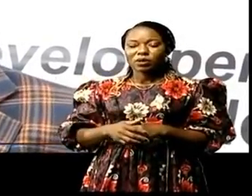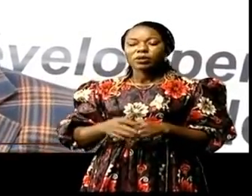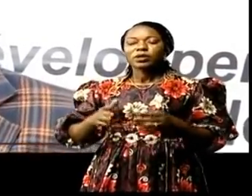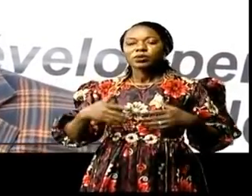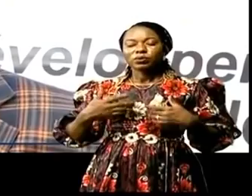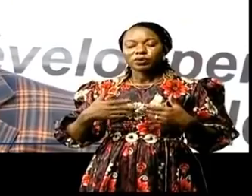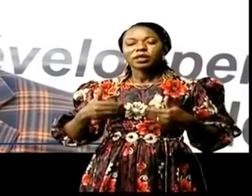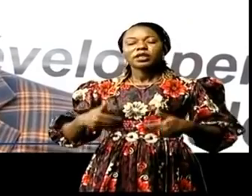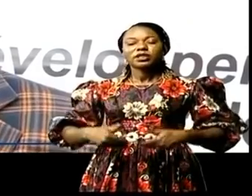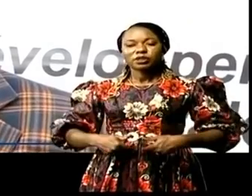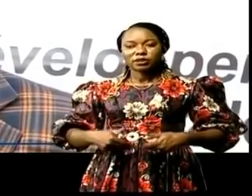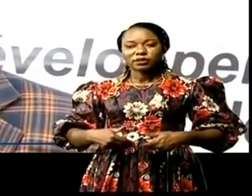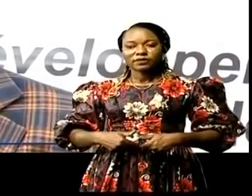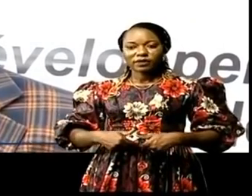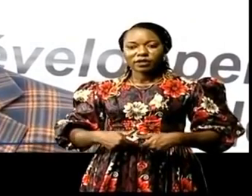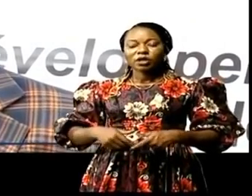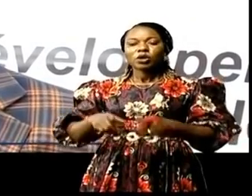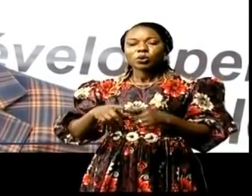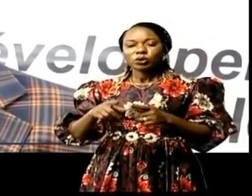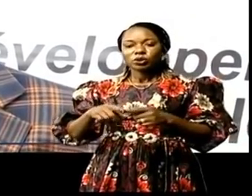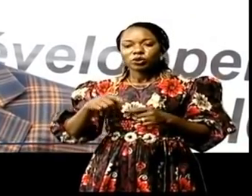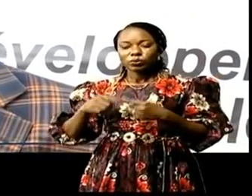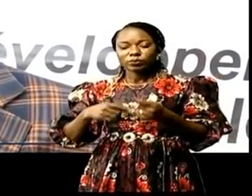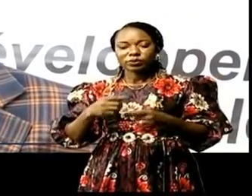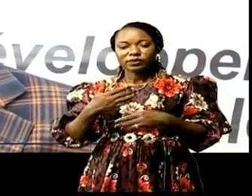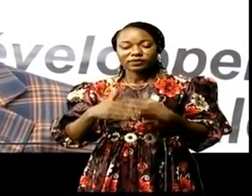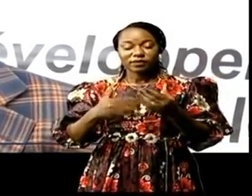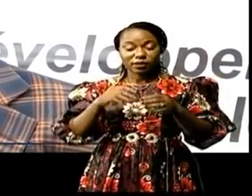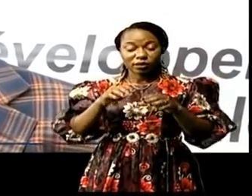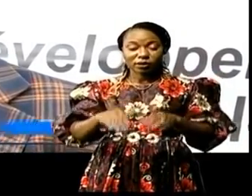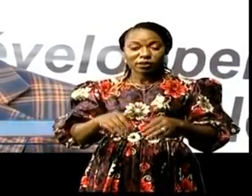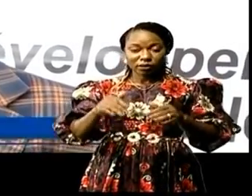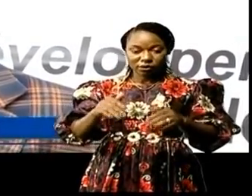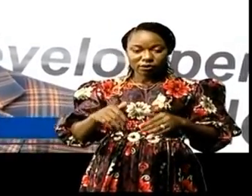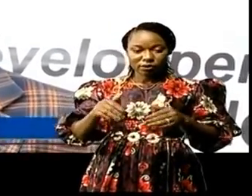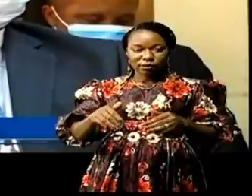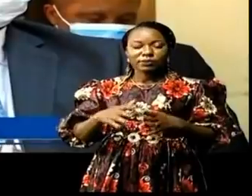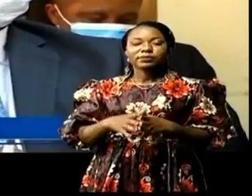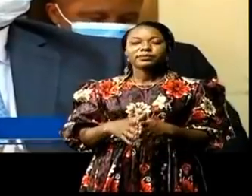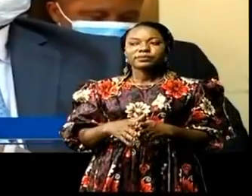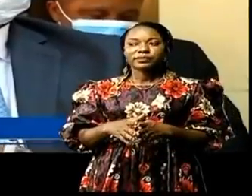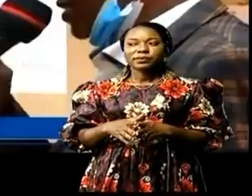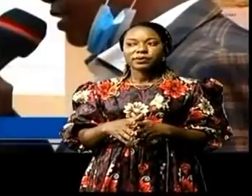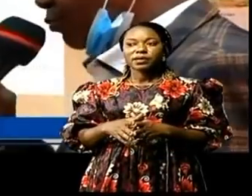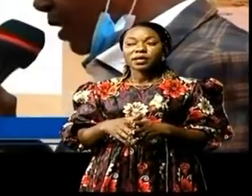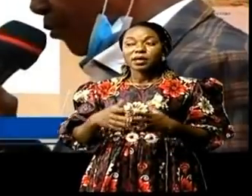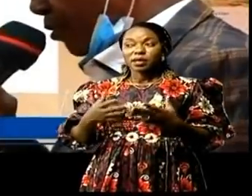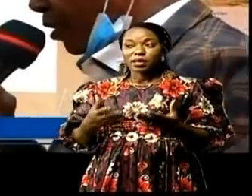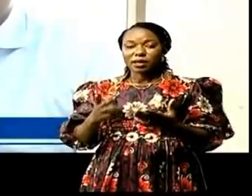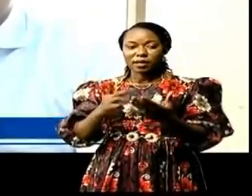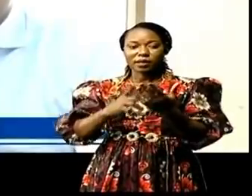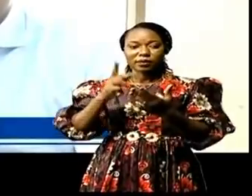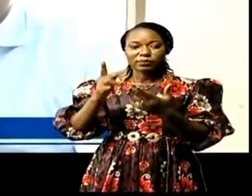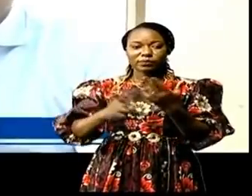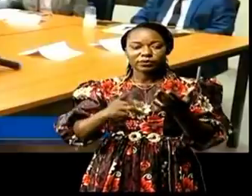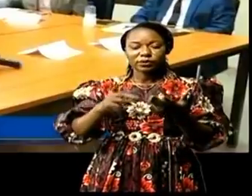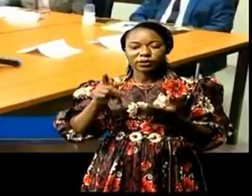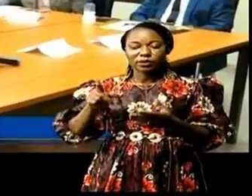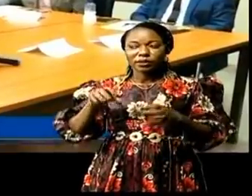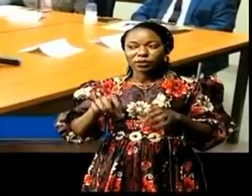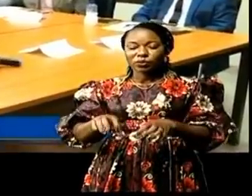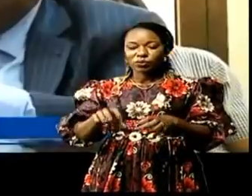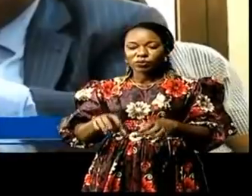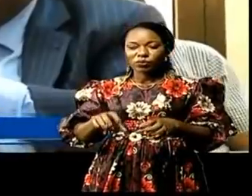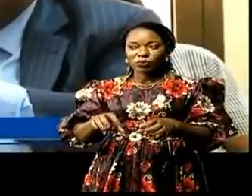la jeunesse ait quitté le milieu rural pour venir parce qu'elle aura trouvé ce qu'elle vient chercher. Le ProADER est un projet de la RDC